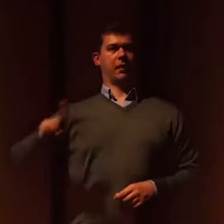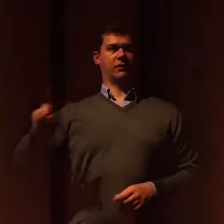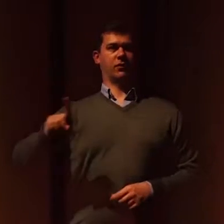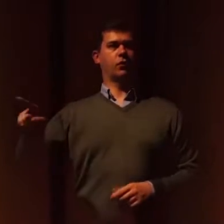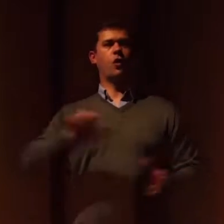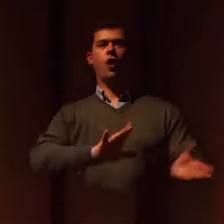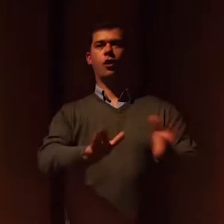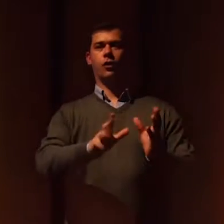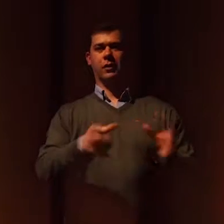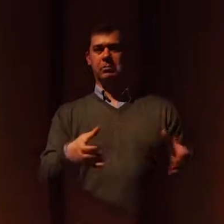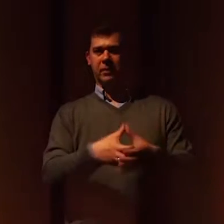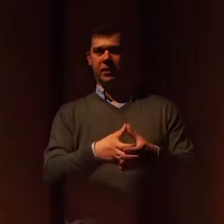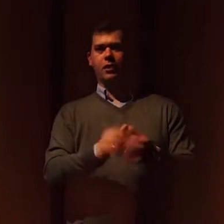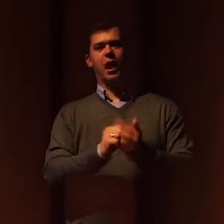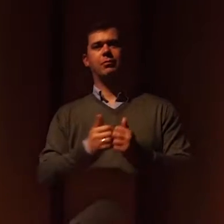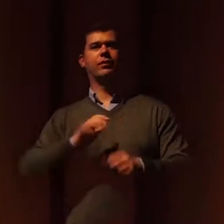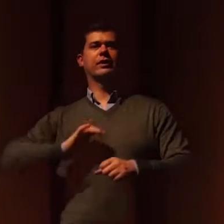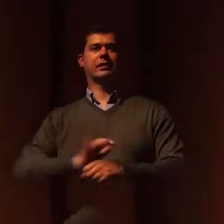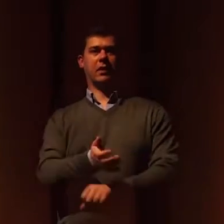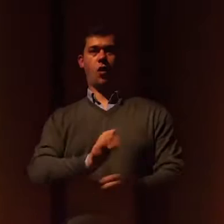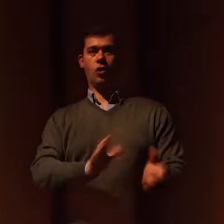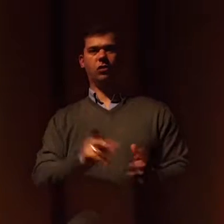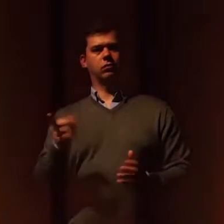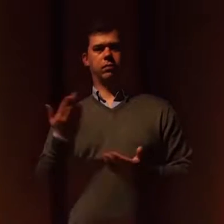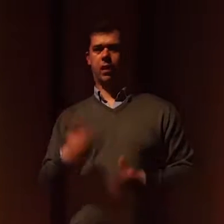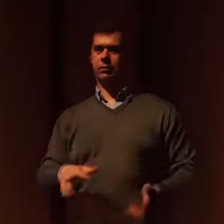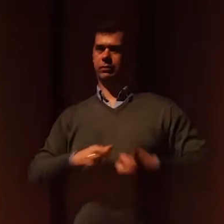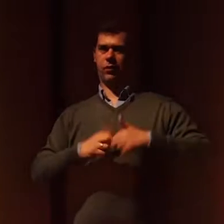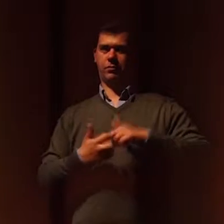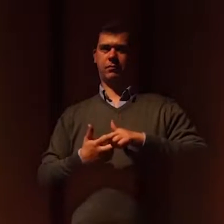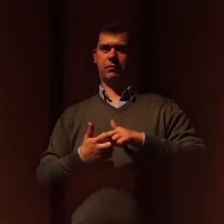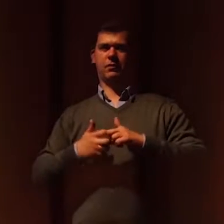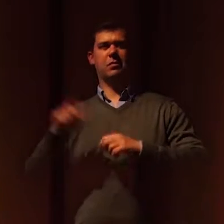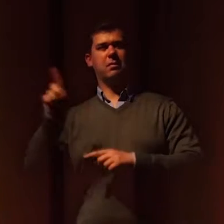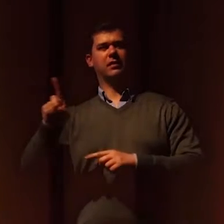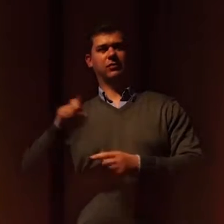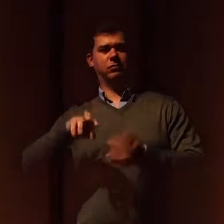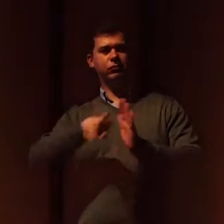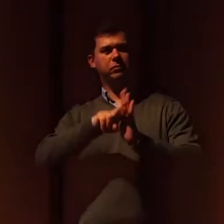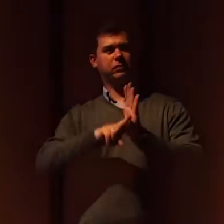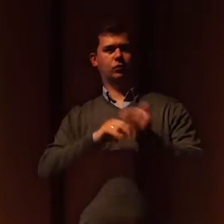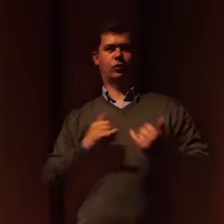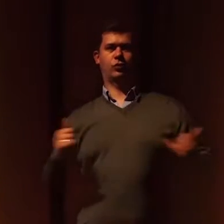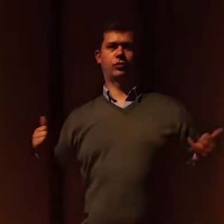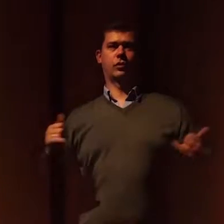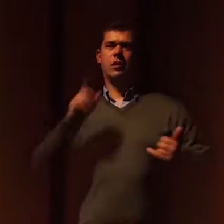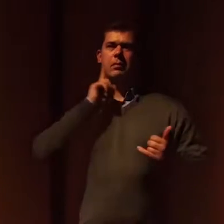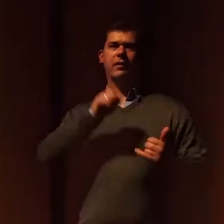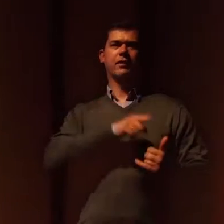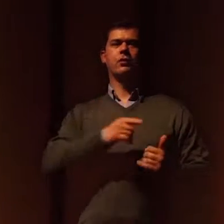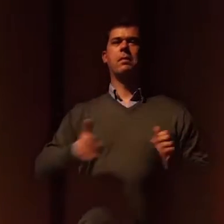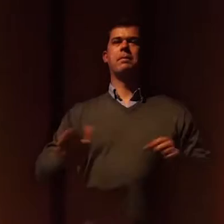ochrony mniejszości czy ochrony przed dyskryminacją jest bardzo skomplikowany i to nie chodzi tylko o to że jest obok